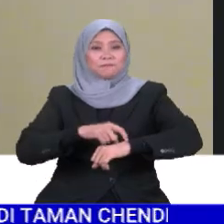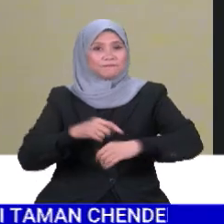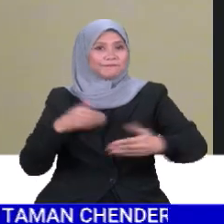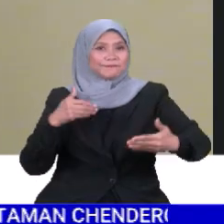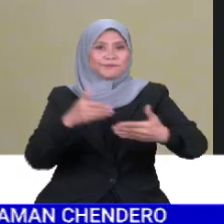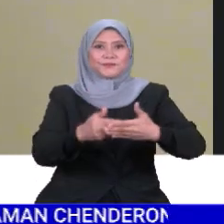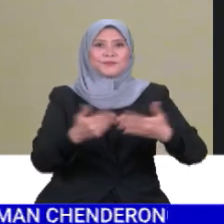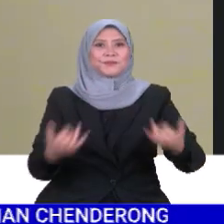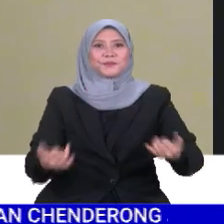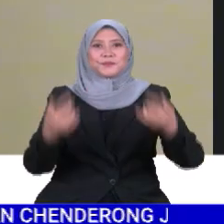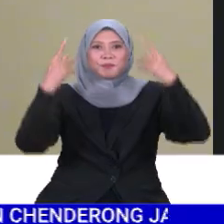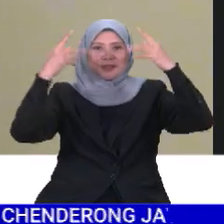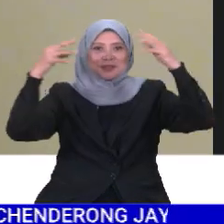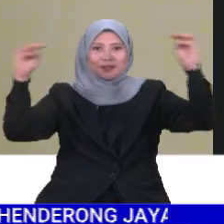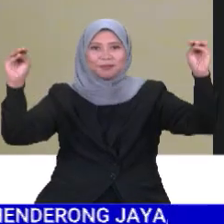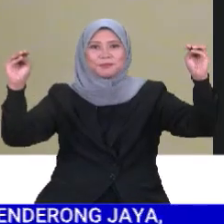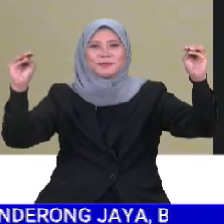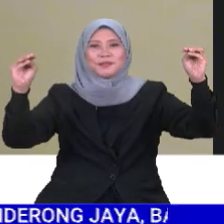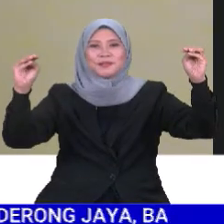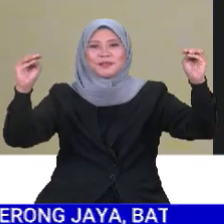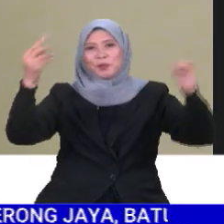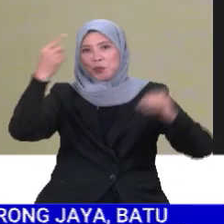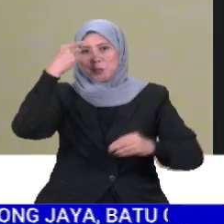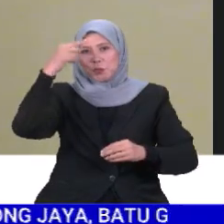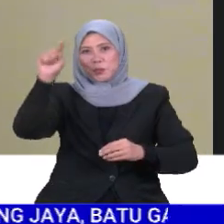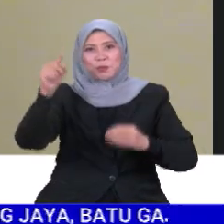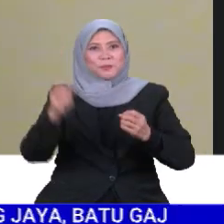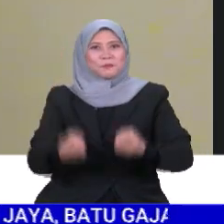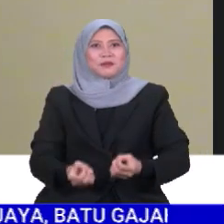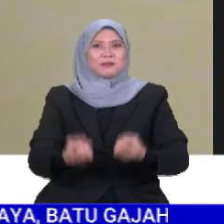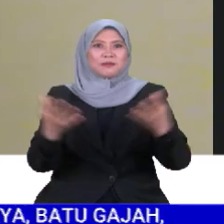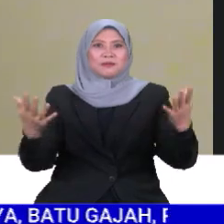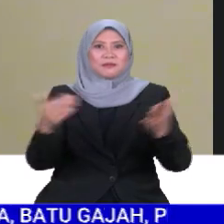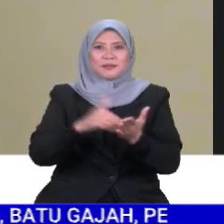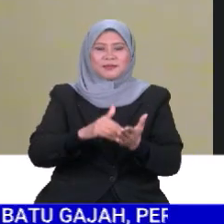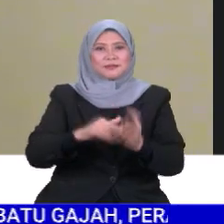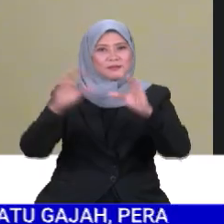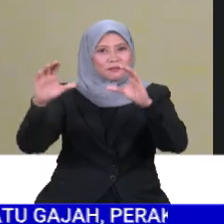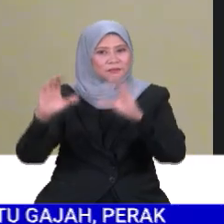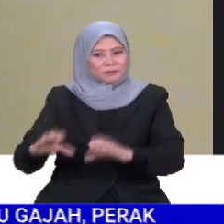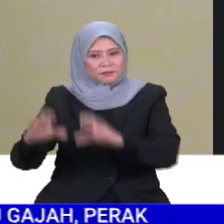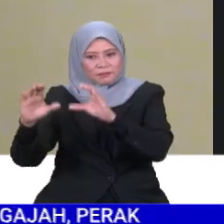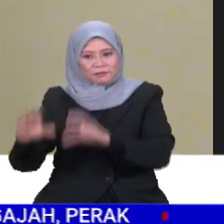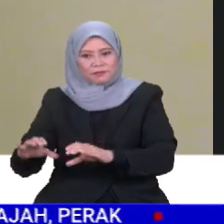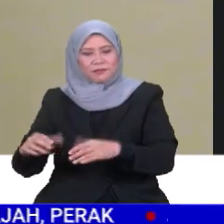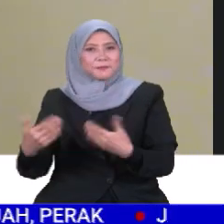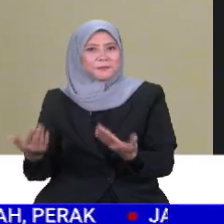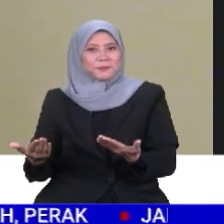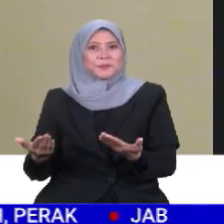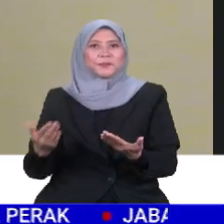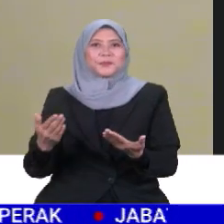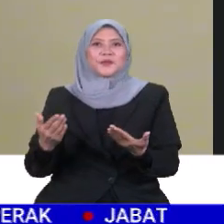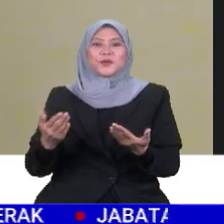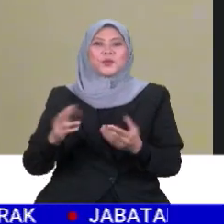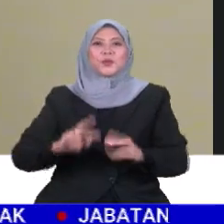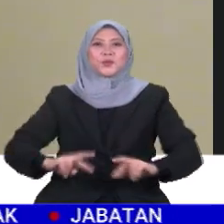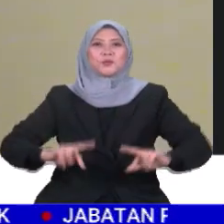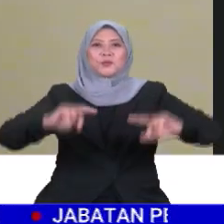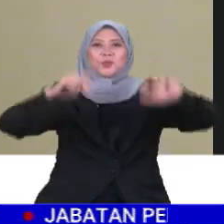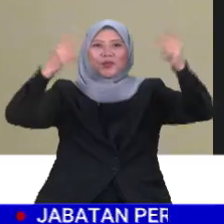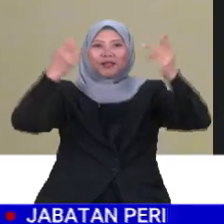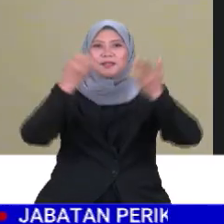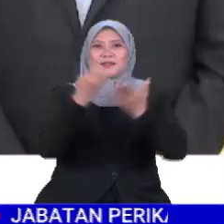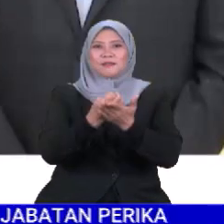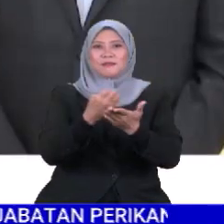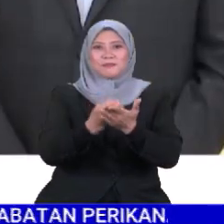untuk para menteri untuk memperbanyakkan lagi langkah-langkah, khususnya dalam konteks memulihkan